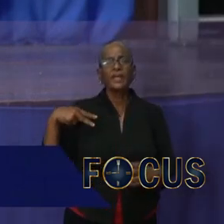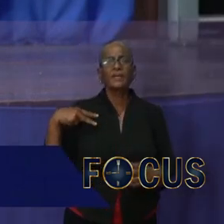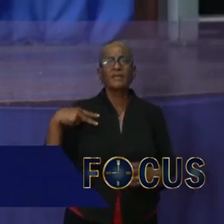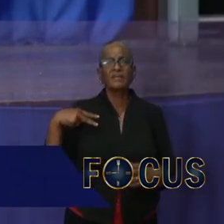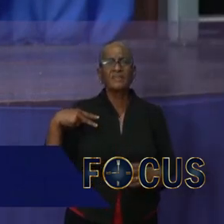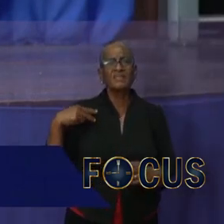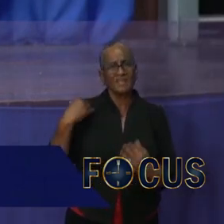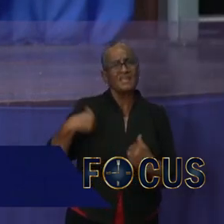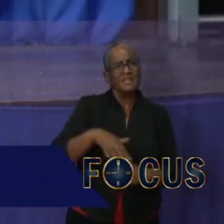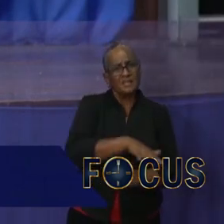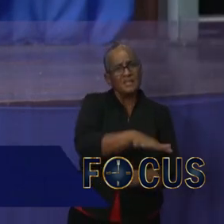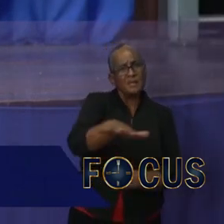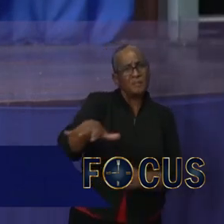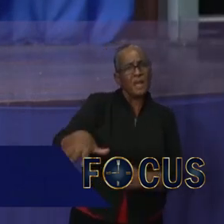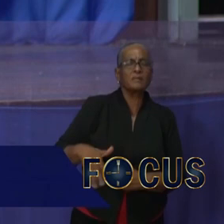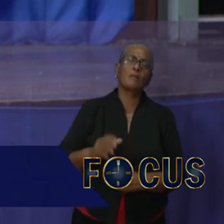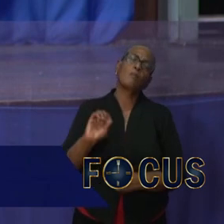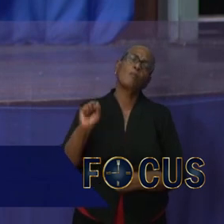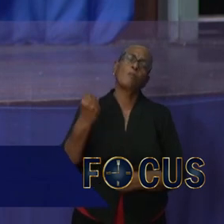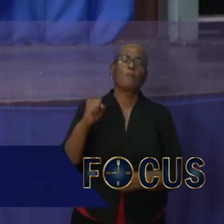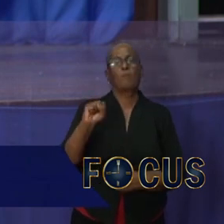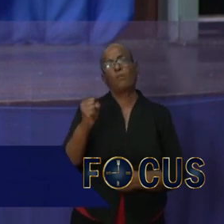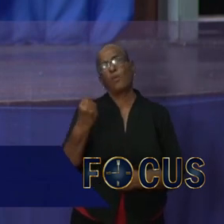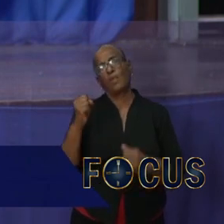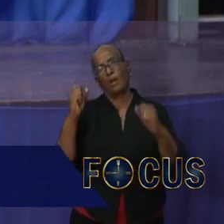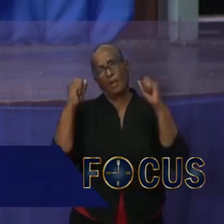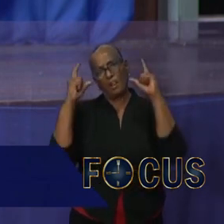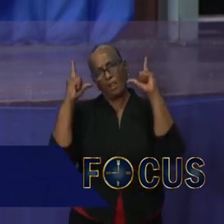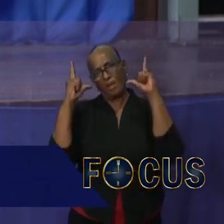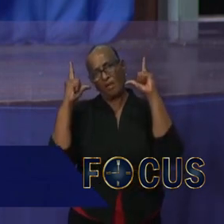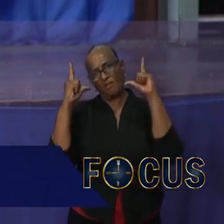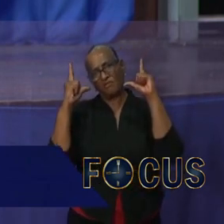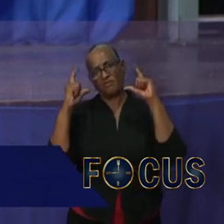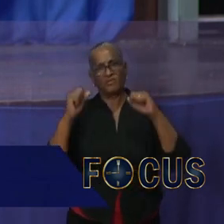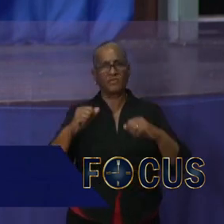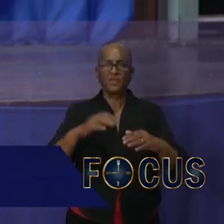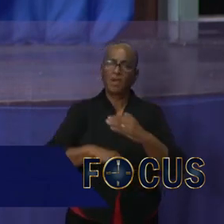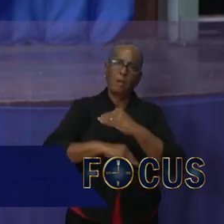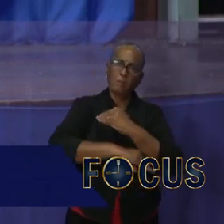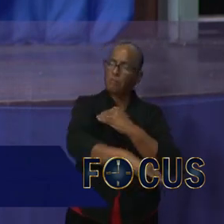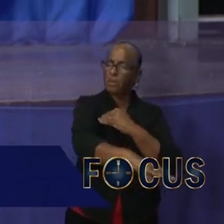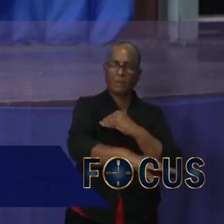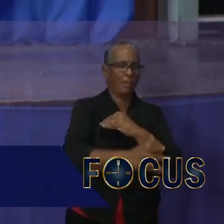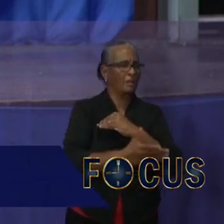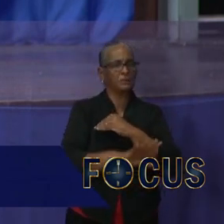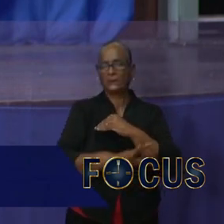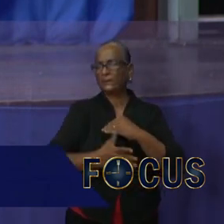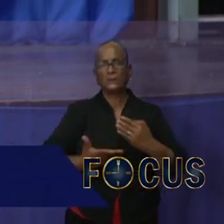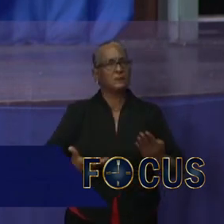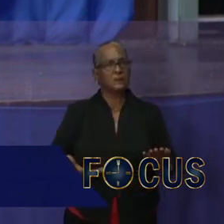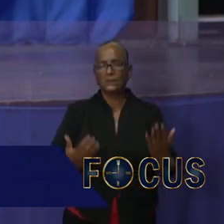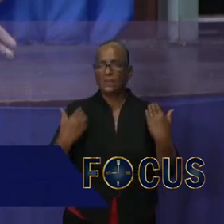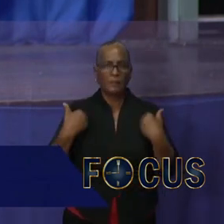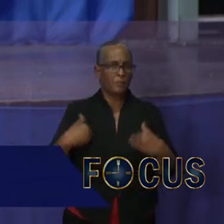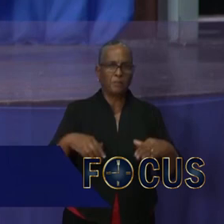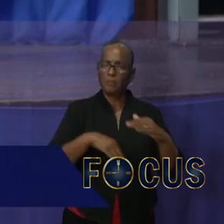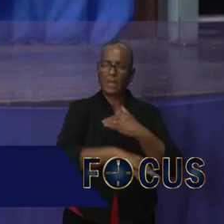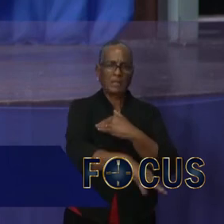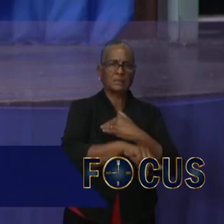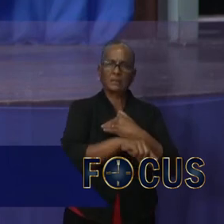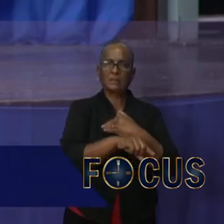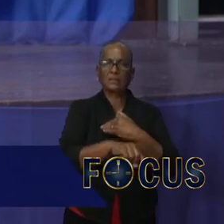De gemeenschap heeft het ook al zo moeilijk en die gaat veel naar het binnenland, mensen. En daar wordt er ook